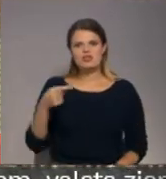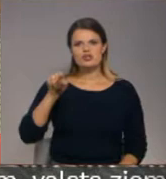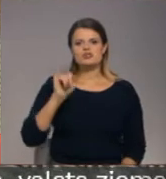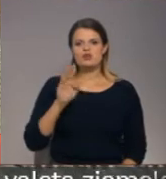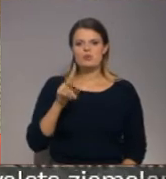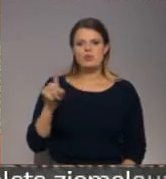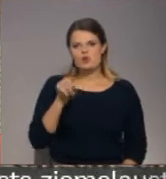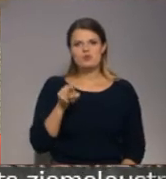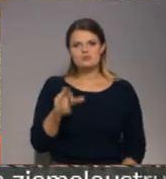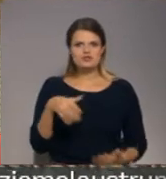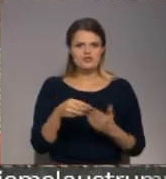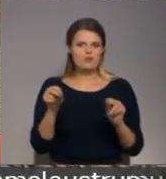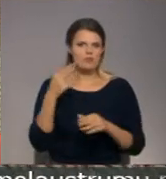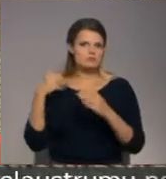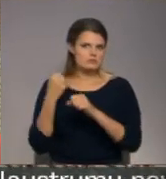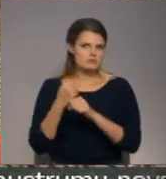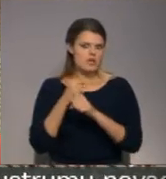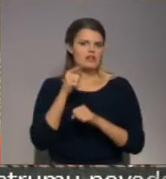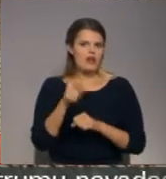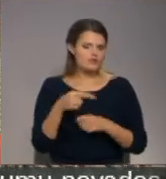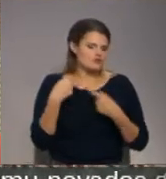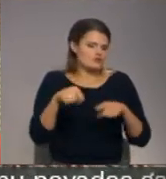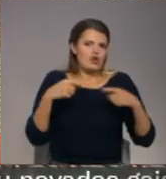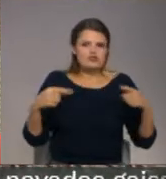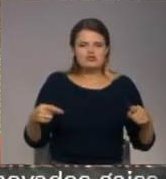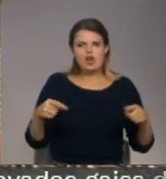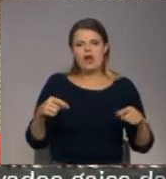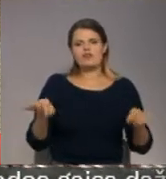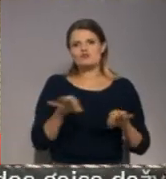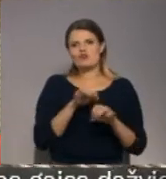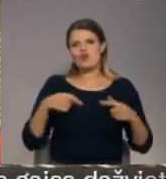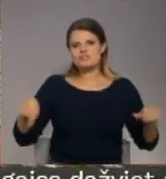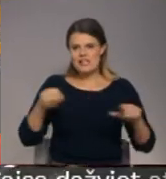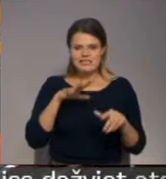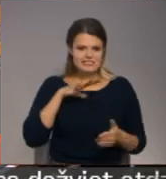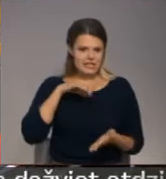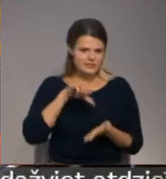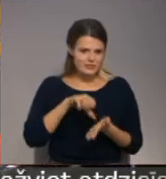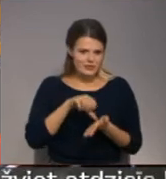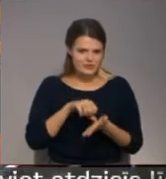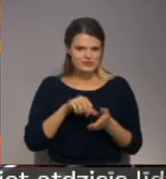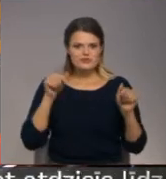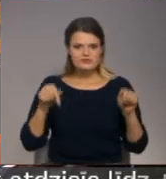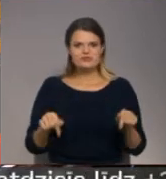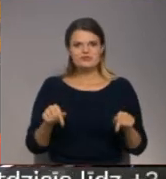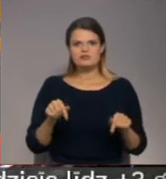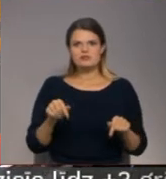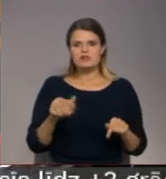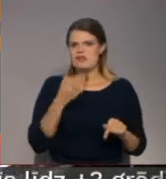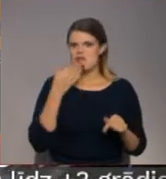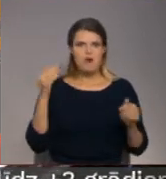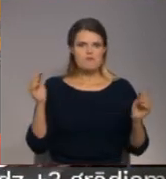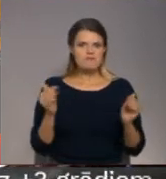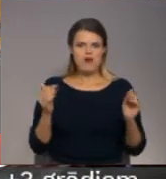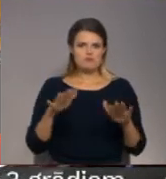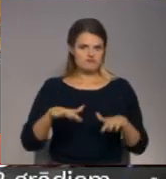Šimkus, kurš savā mūziķa karjerā ir spēlējis visdažādākajās koncertzālēs. Šis, starp citu, maz nav maza auditorija,